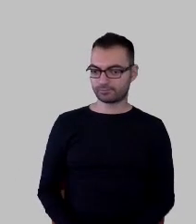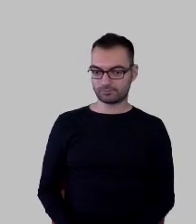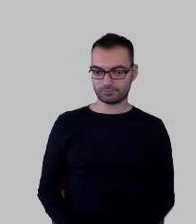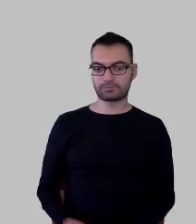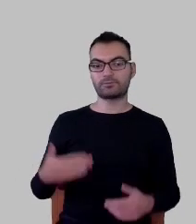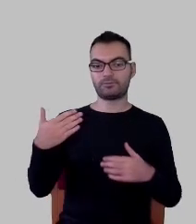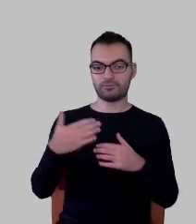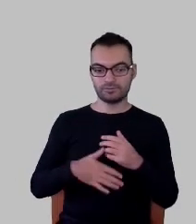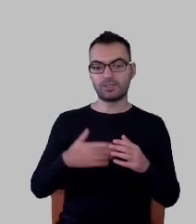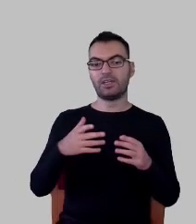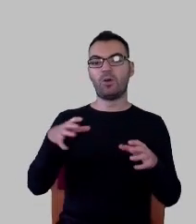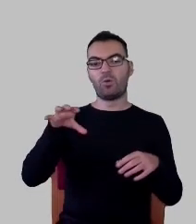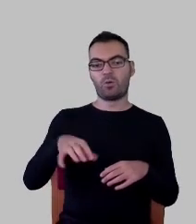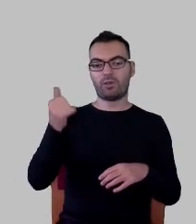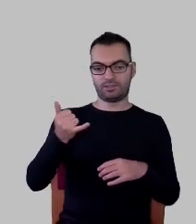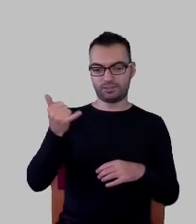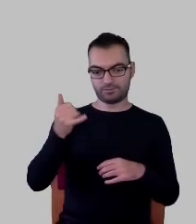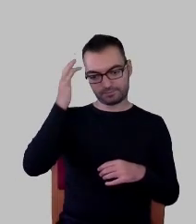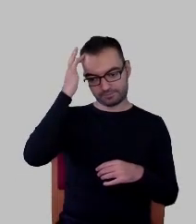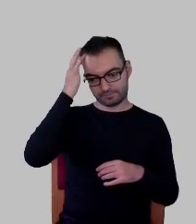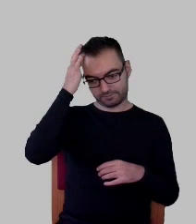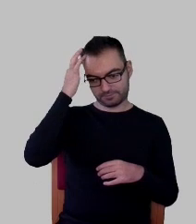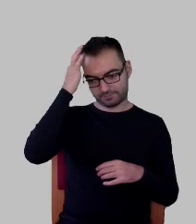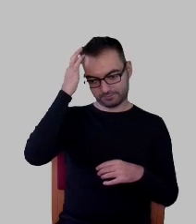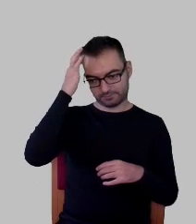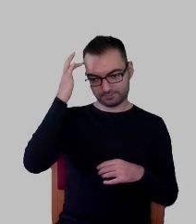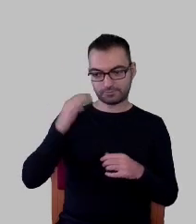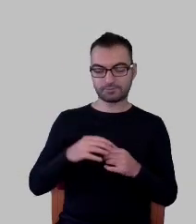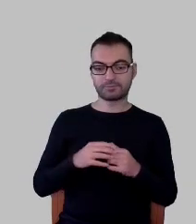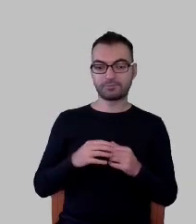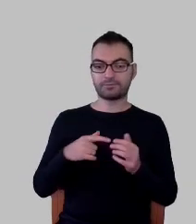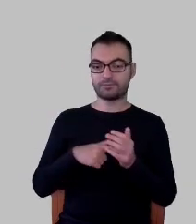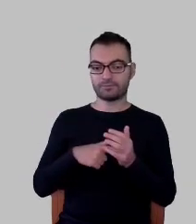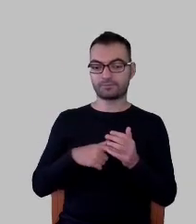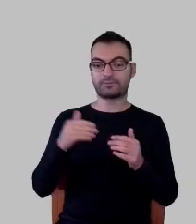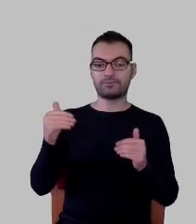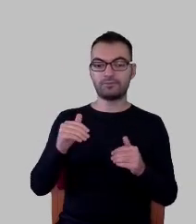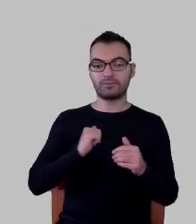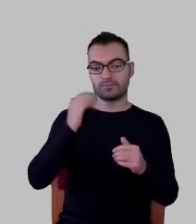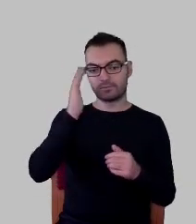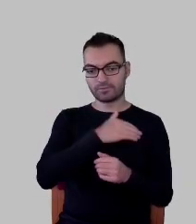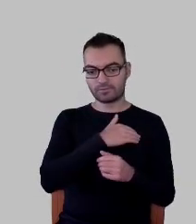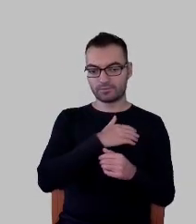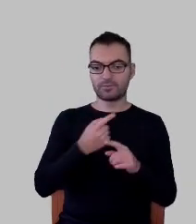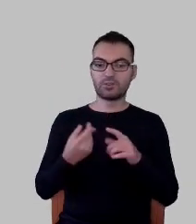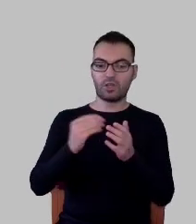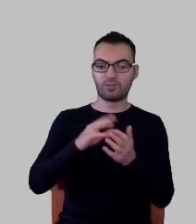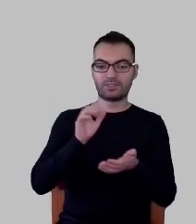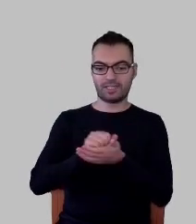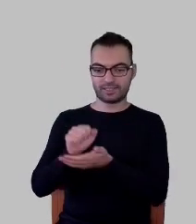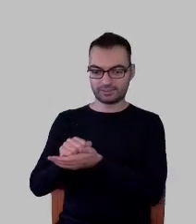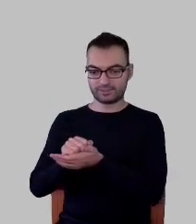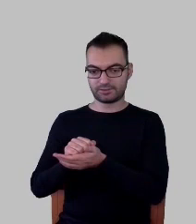No i wreszcie grupa dzieci, których stan zdrowia jest taki, że takiej możliwości, żeby w szkole, nawet na tych dodatkowych